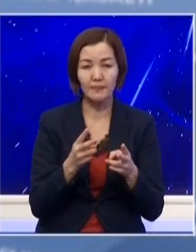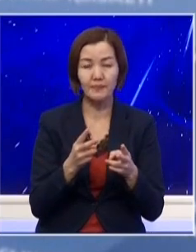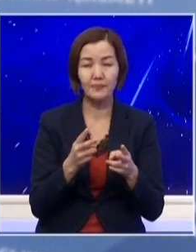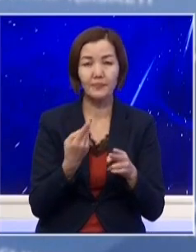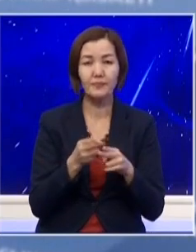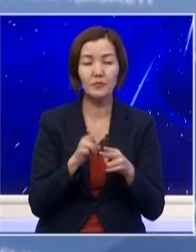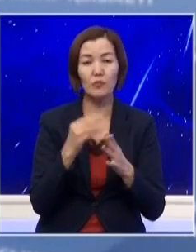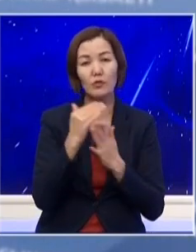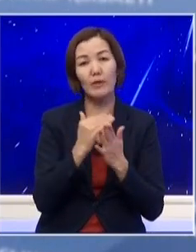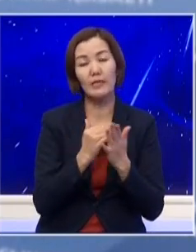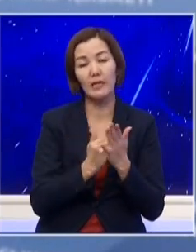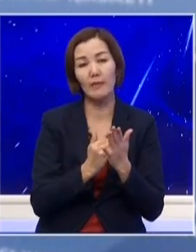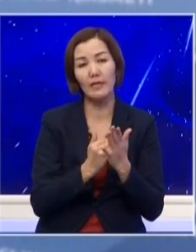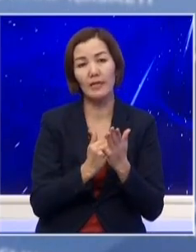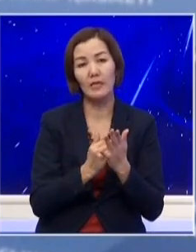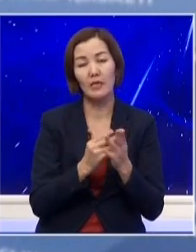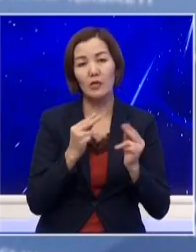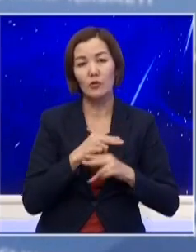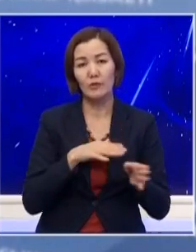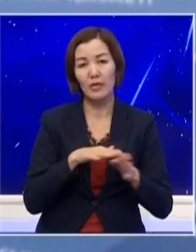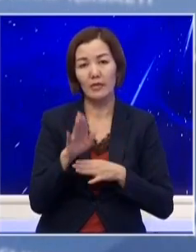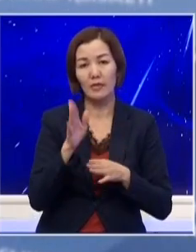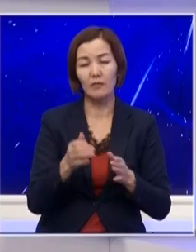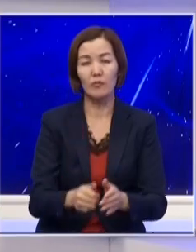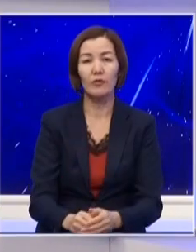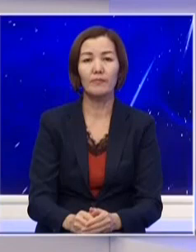осы бағдарламамен осы жұмыстар іске асырылады.